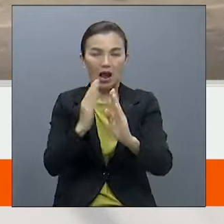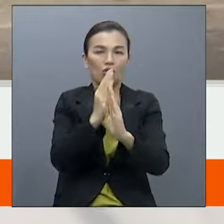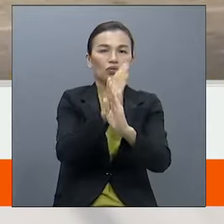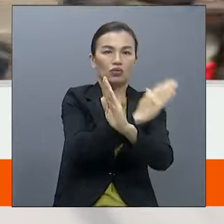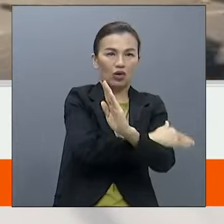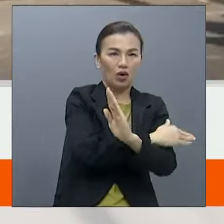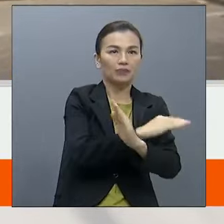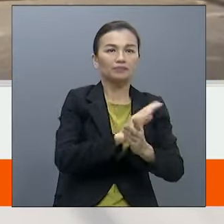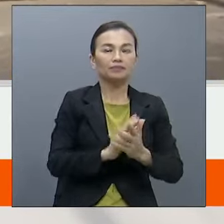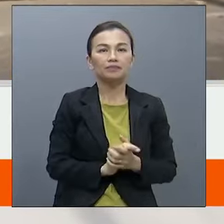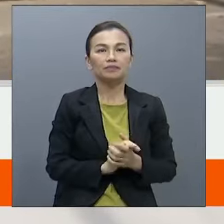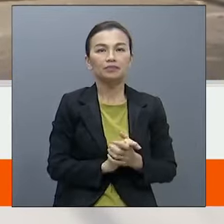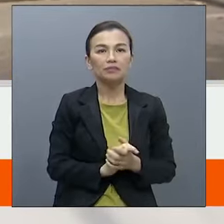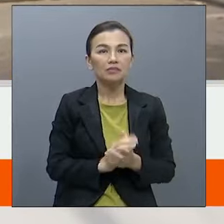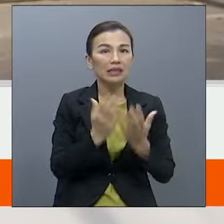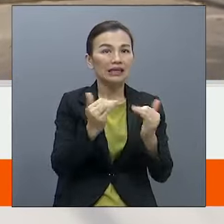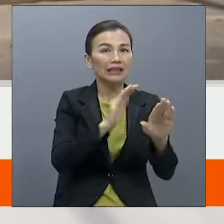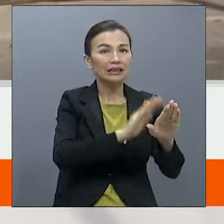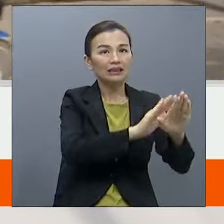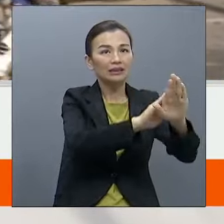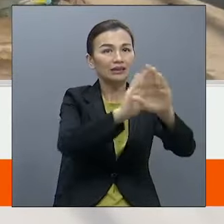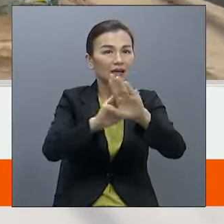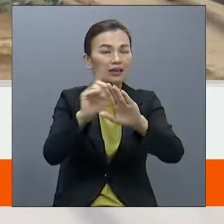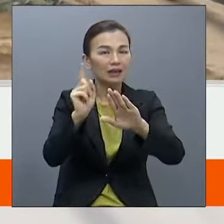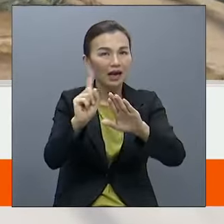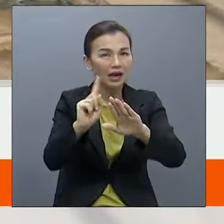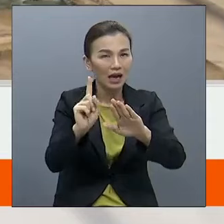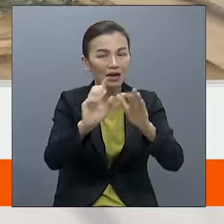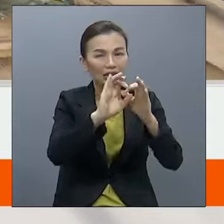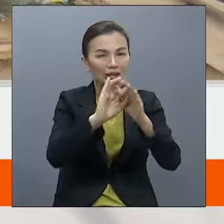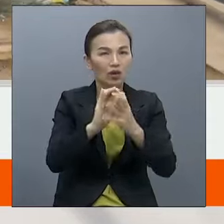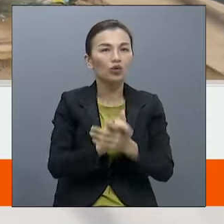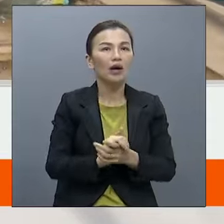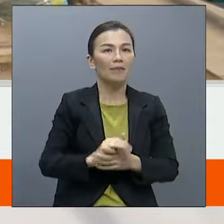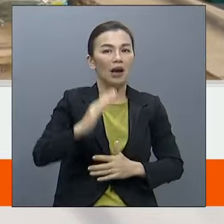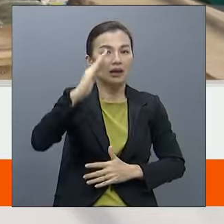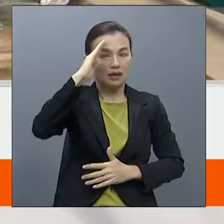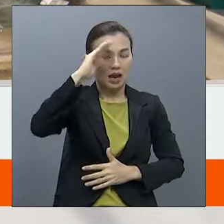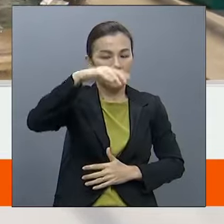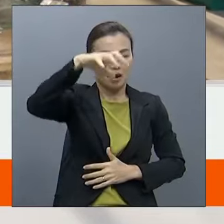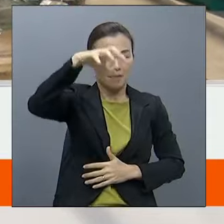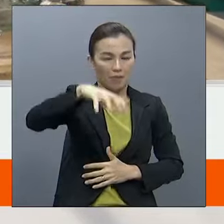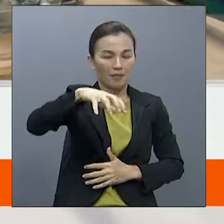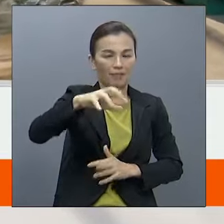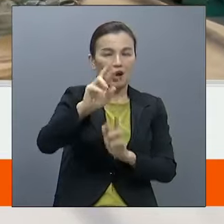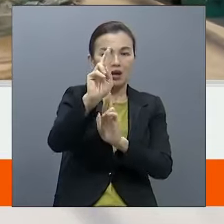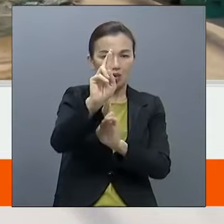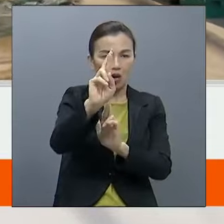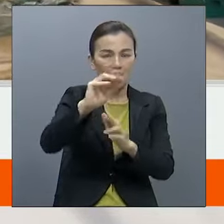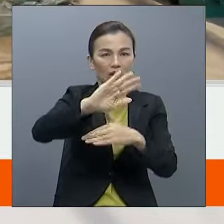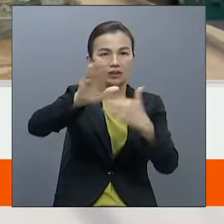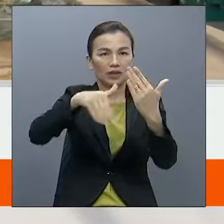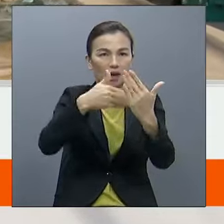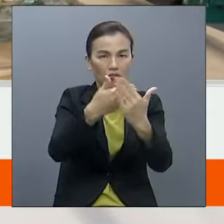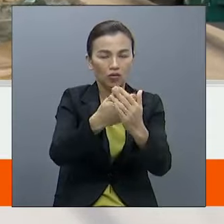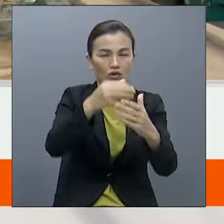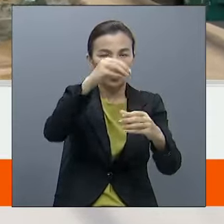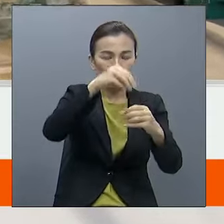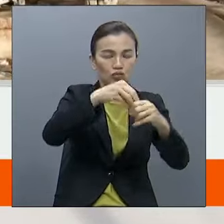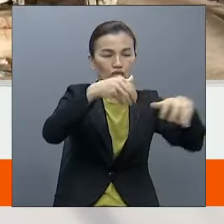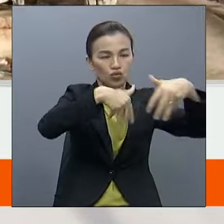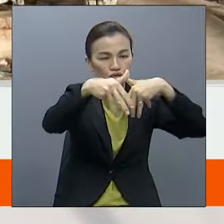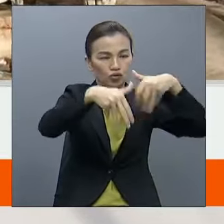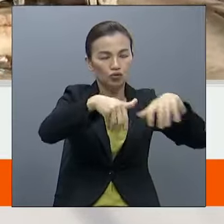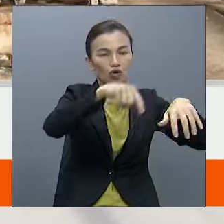หลักๆแล้วผมก็ยังแจ้งเตือนโดยเฉพาะในเรื่องของฐานปฏิบัติการต่างๆให้ระมัดระวังท ุ กฐานไม่ว่าจะเป็นตามพื้นที่ต่างๆ